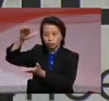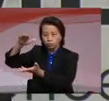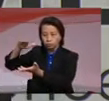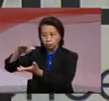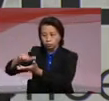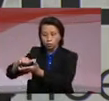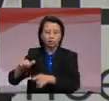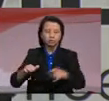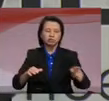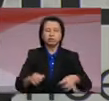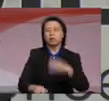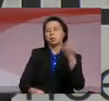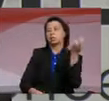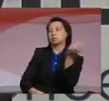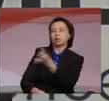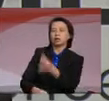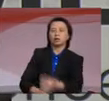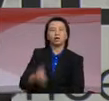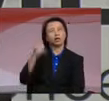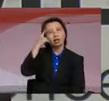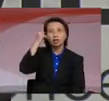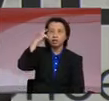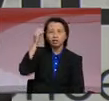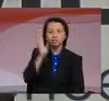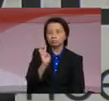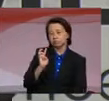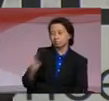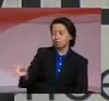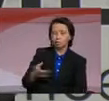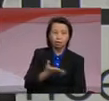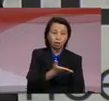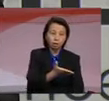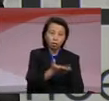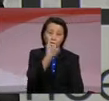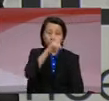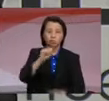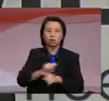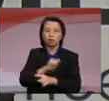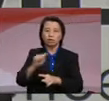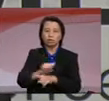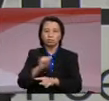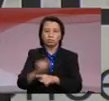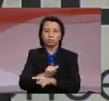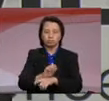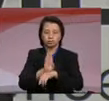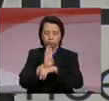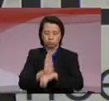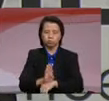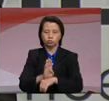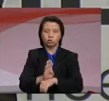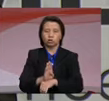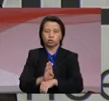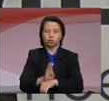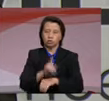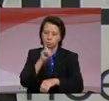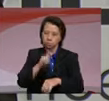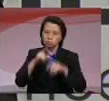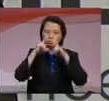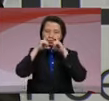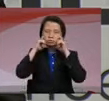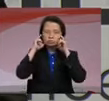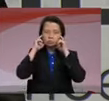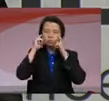dah ambil mudah dan juga leka untuk kita mengamalkan iaitu budaya yang memakai